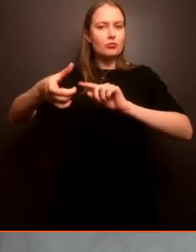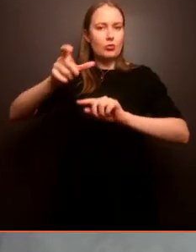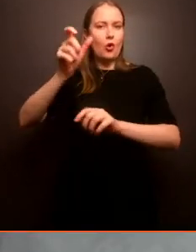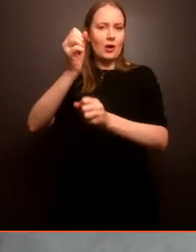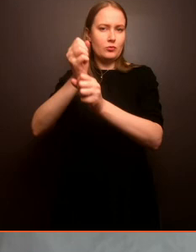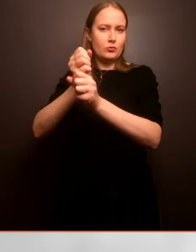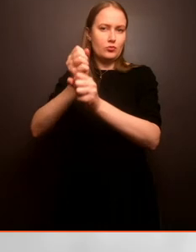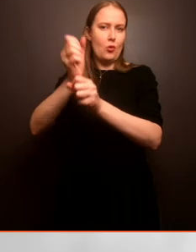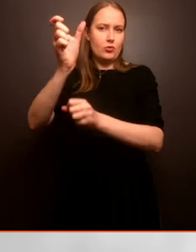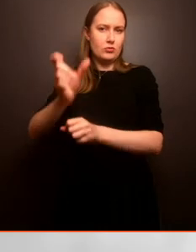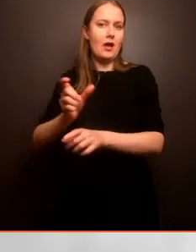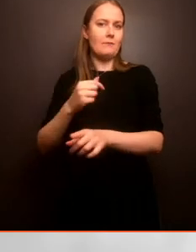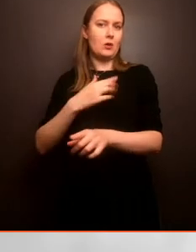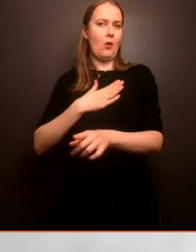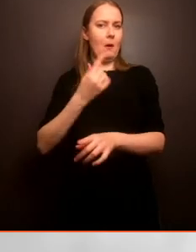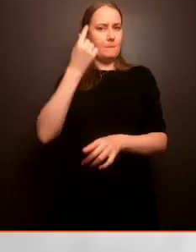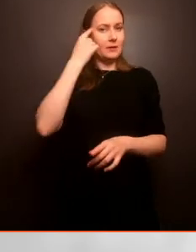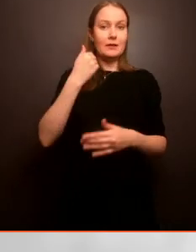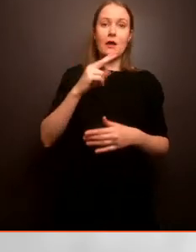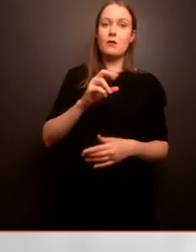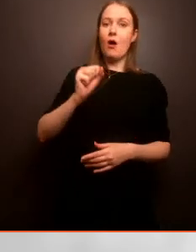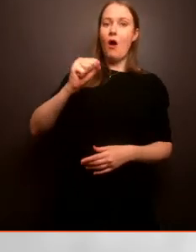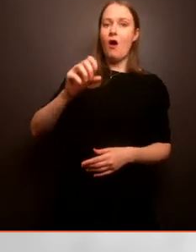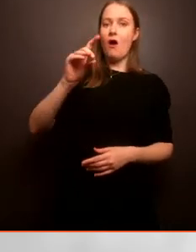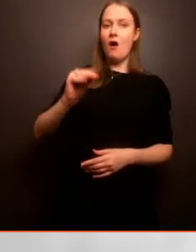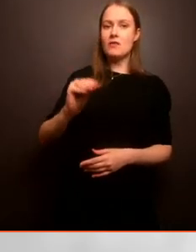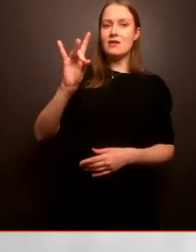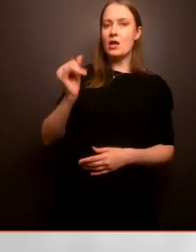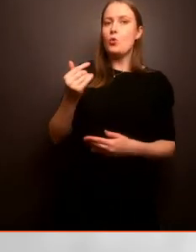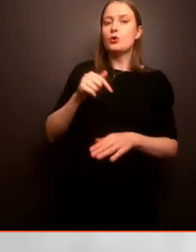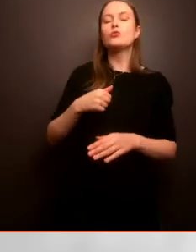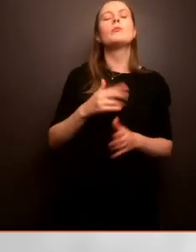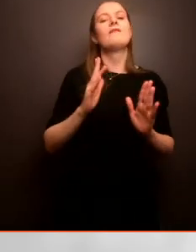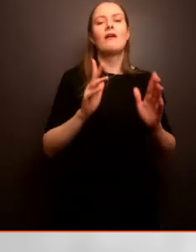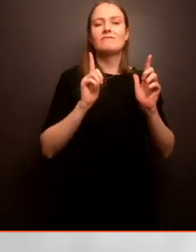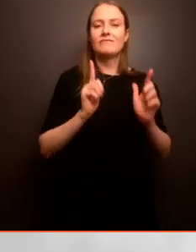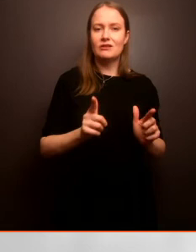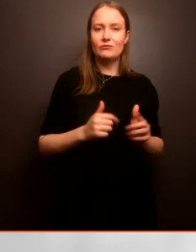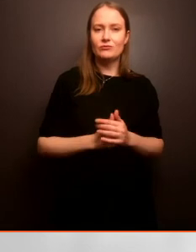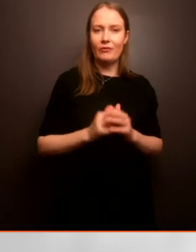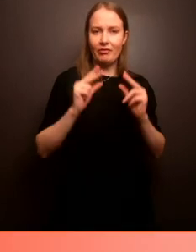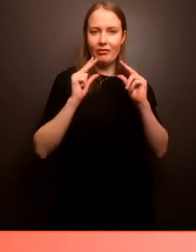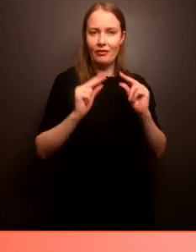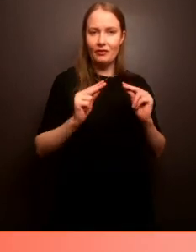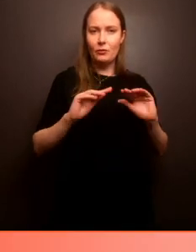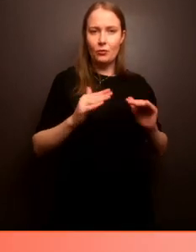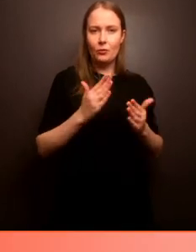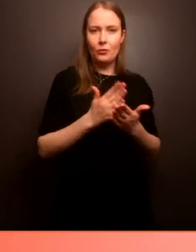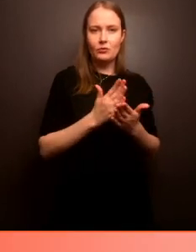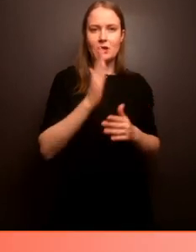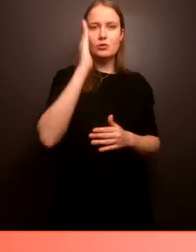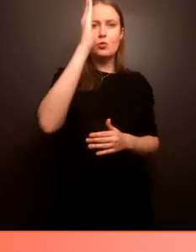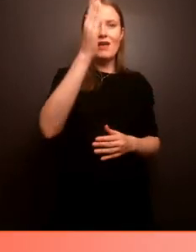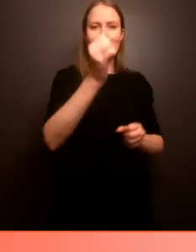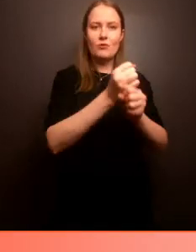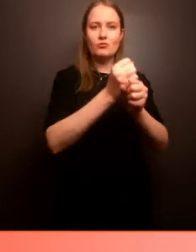mõte. Kadri, ja väga nõus ja tõepoolest, et kui me räägime sellest, et sellest tuleviku